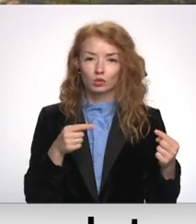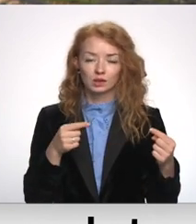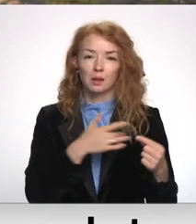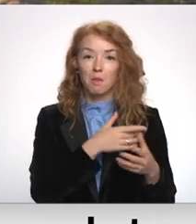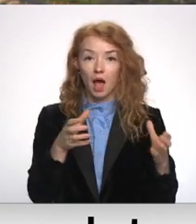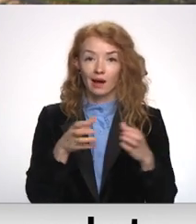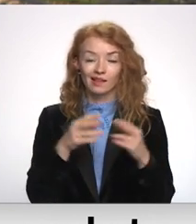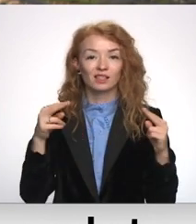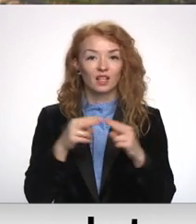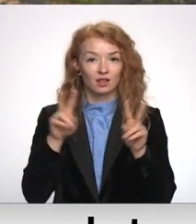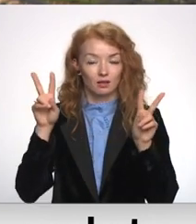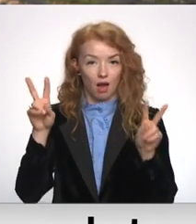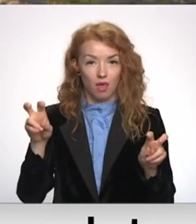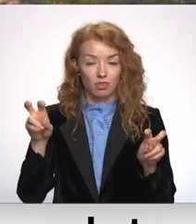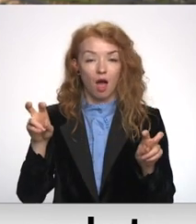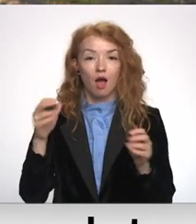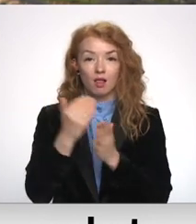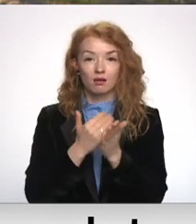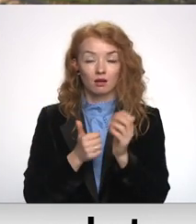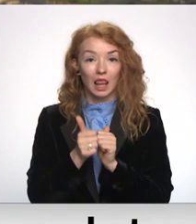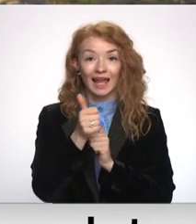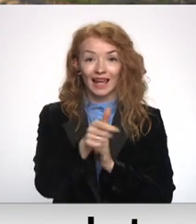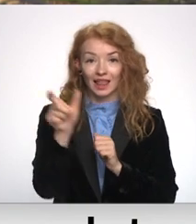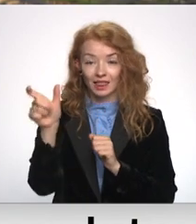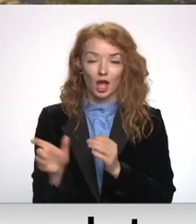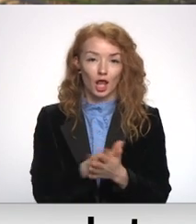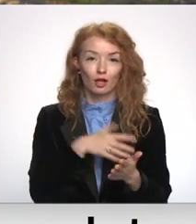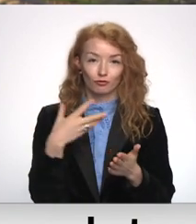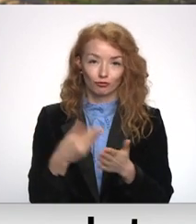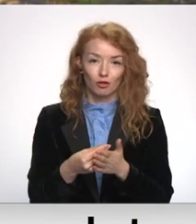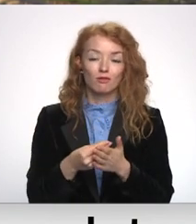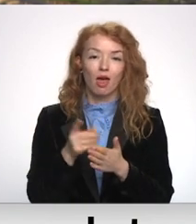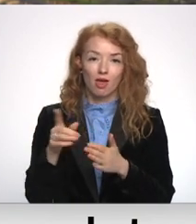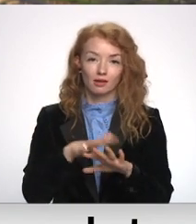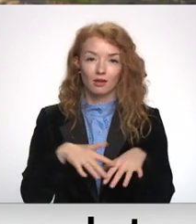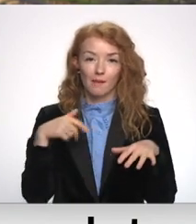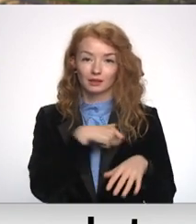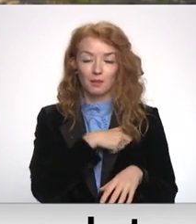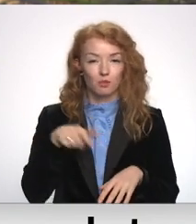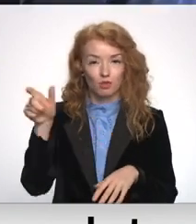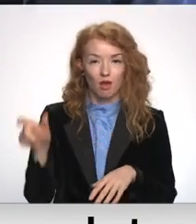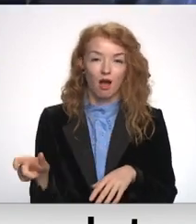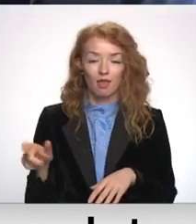Saskaņa. Tās sarakstu līderi ir līdšanēja Saeimas deputāti un plašāk Madara Līcīte.